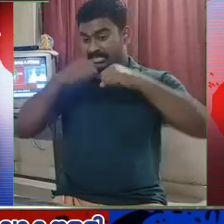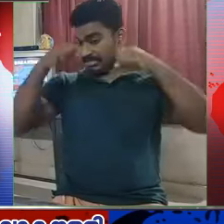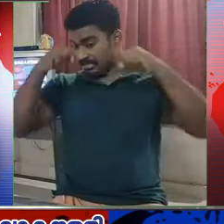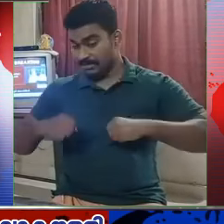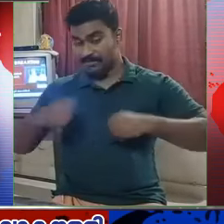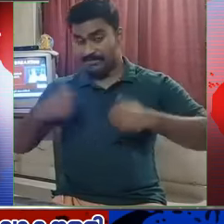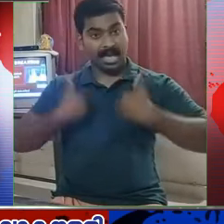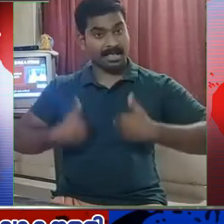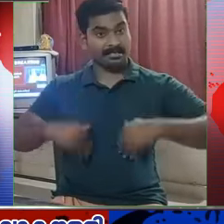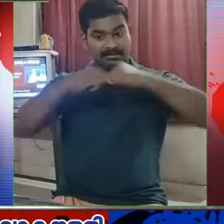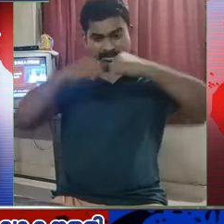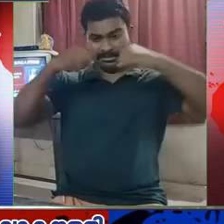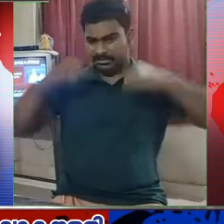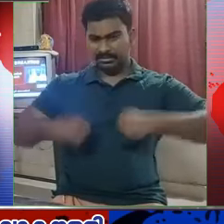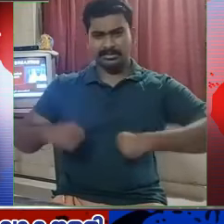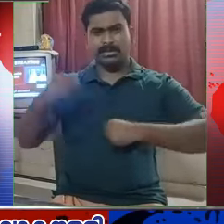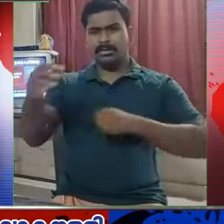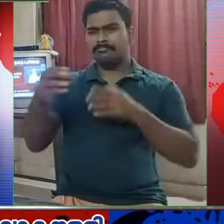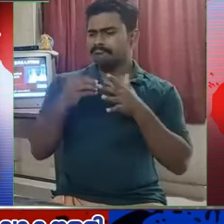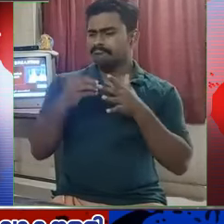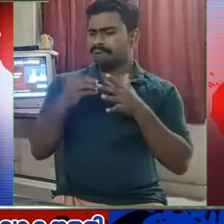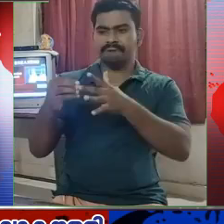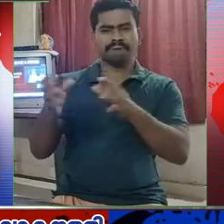ആശ്വാസകരമായ ഒരു വിവരമാണ്.